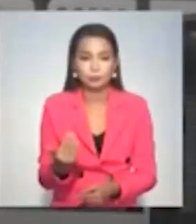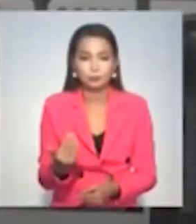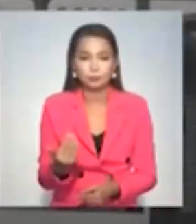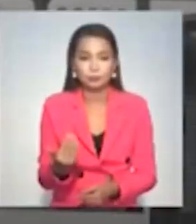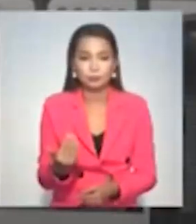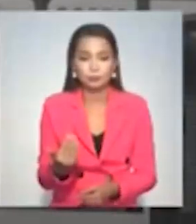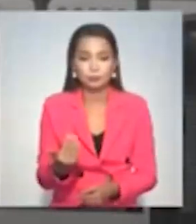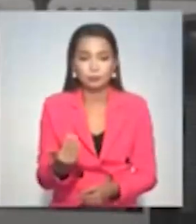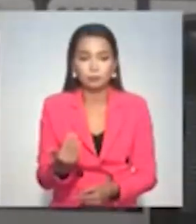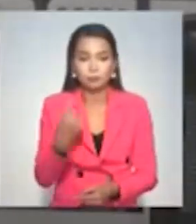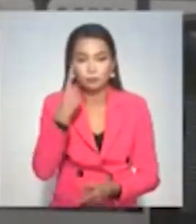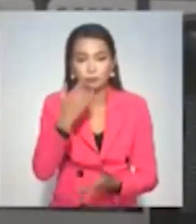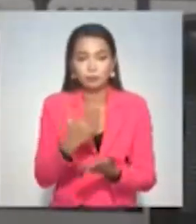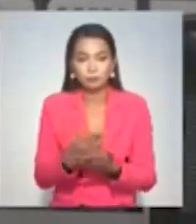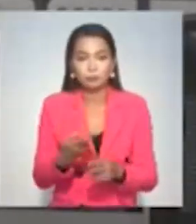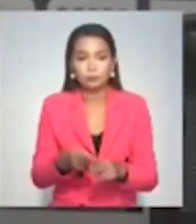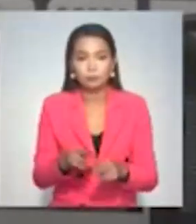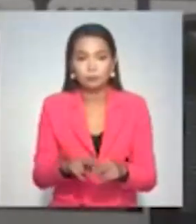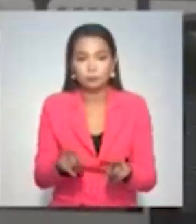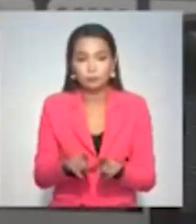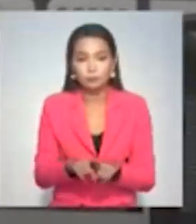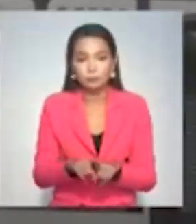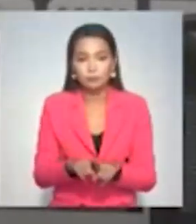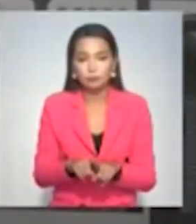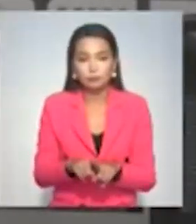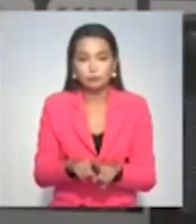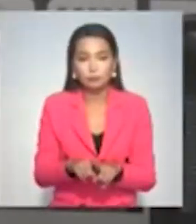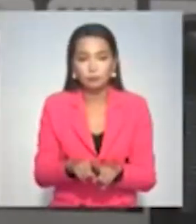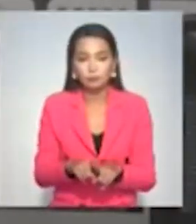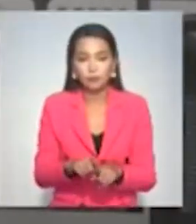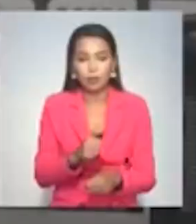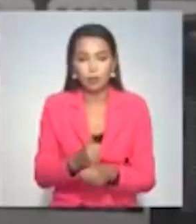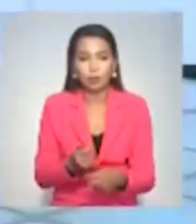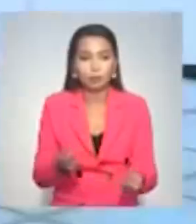забивал все достаточно такое, все, что летело, скажем так.